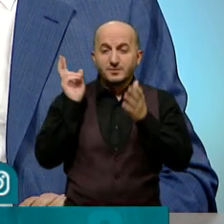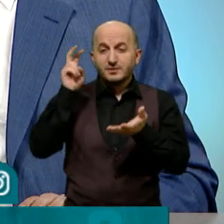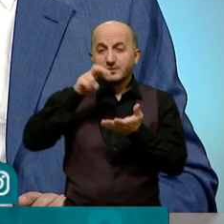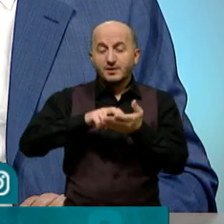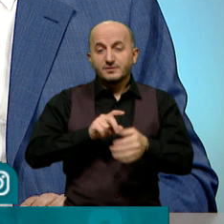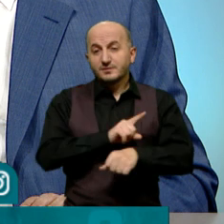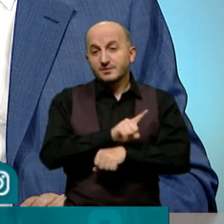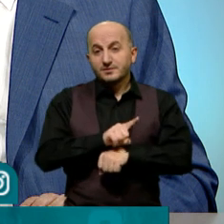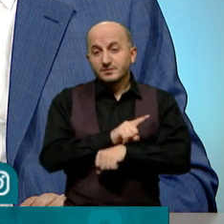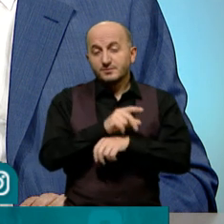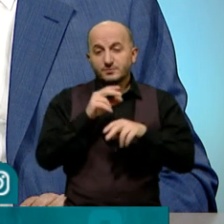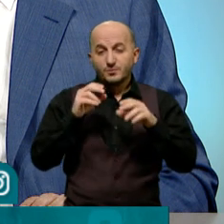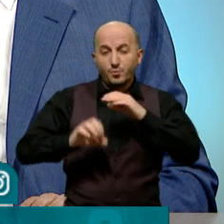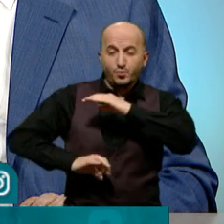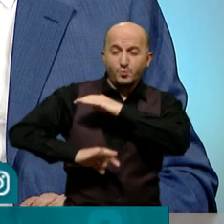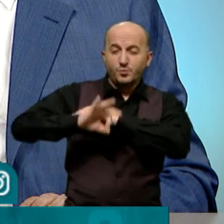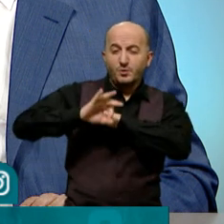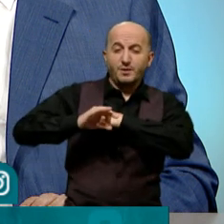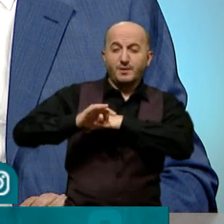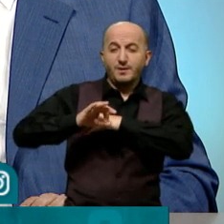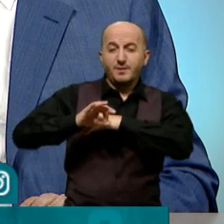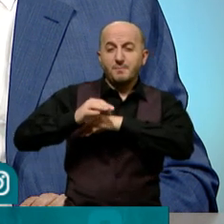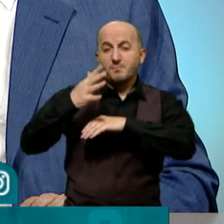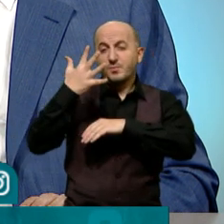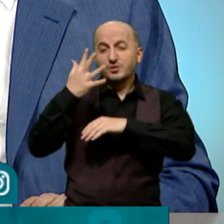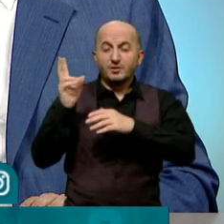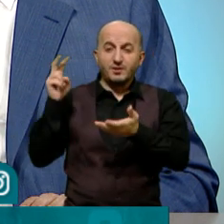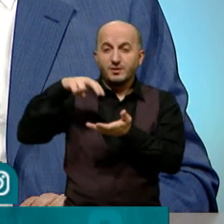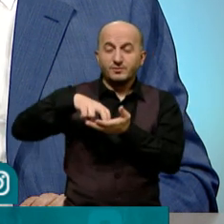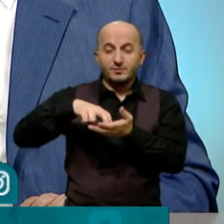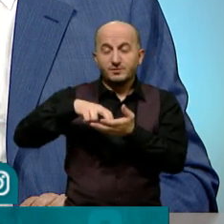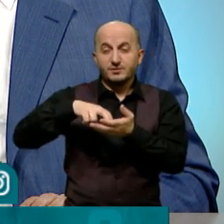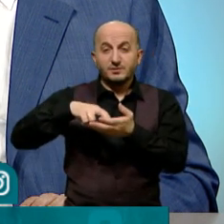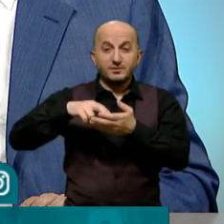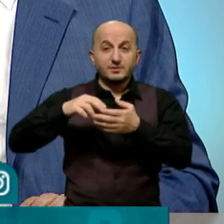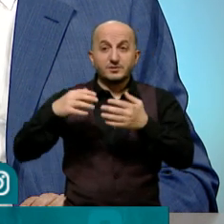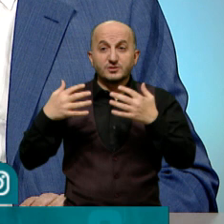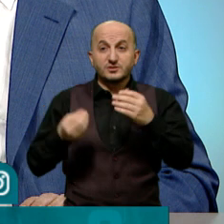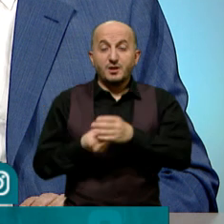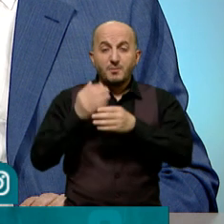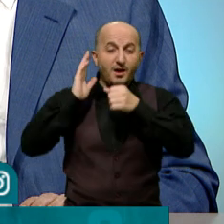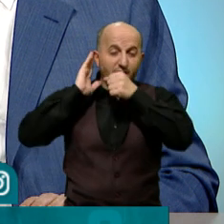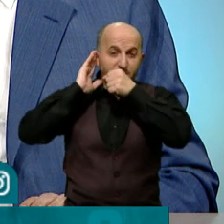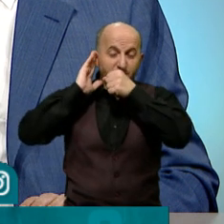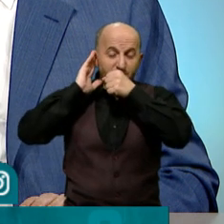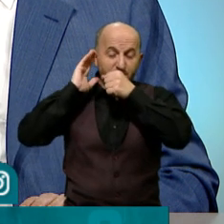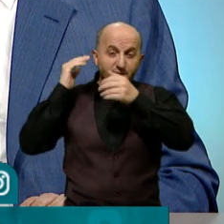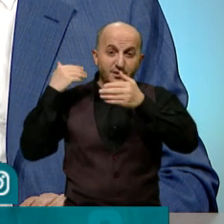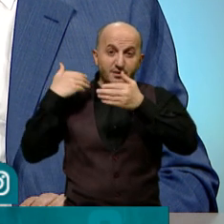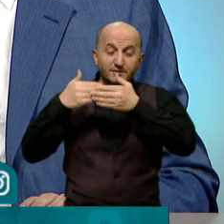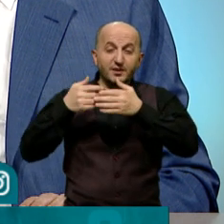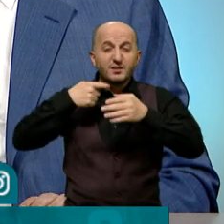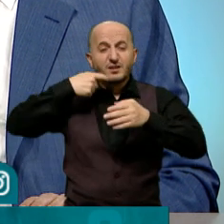güneş doğmadan ve saat 5'te kalkıyorum. Sabah ezanına kadar geçmiş